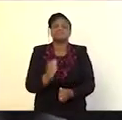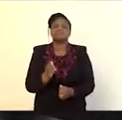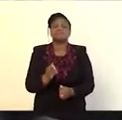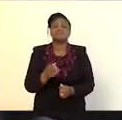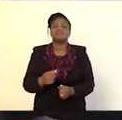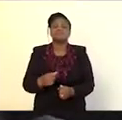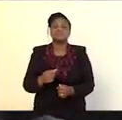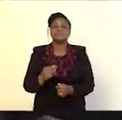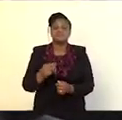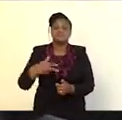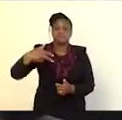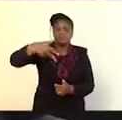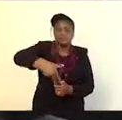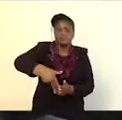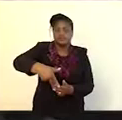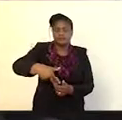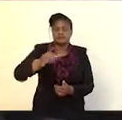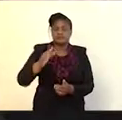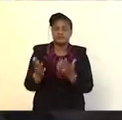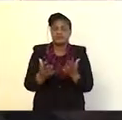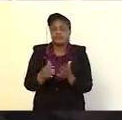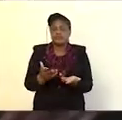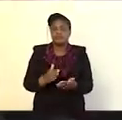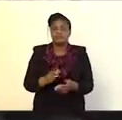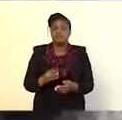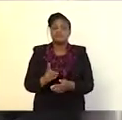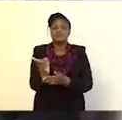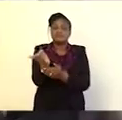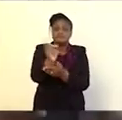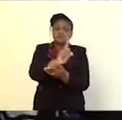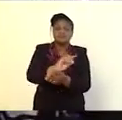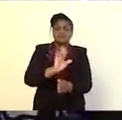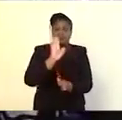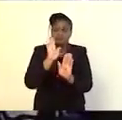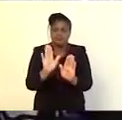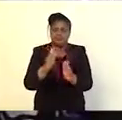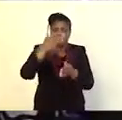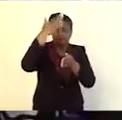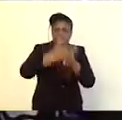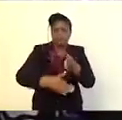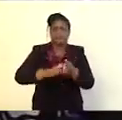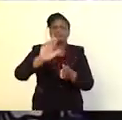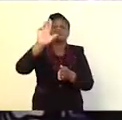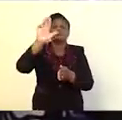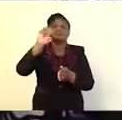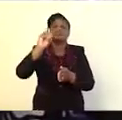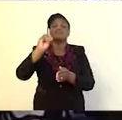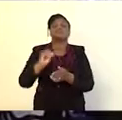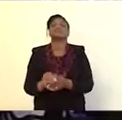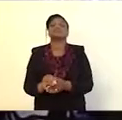mafuta emota kuti kana ichi maximize igumire mu 90. Ndizvo zvemashoko makuku tataona baba. Ndakuenda pa